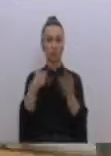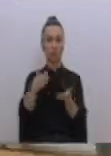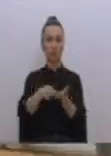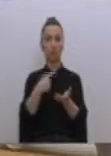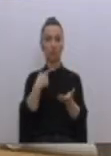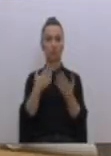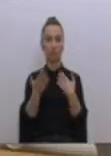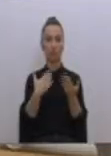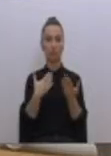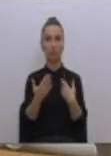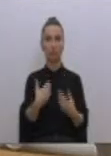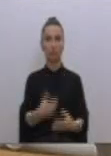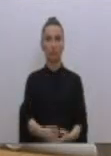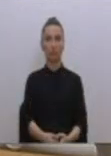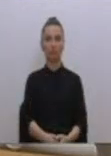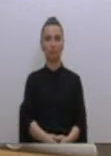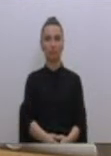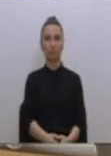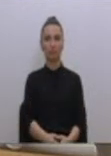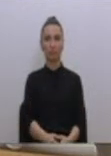regimul.